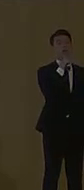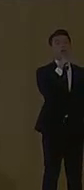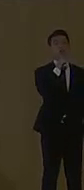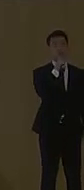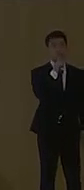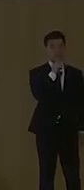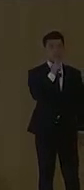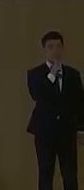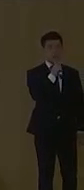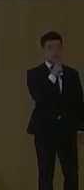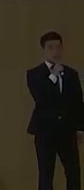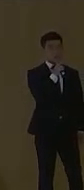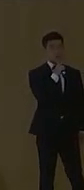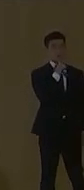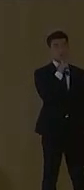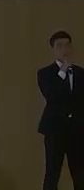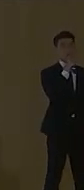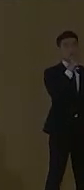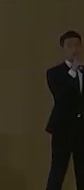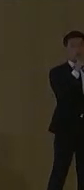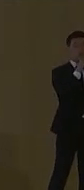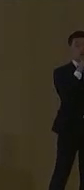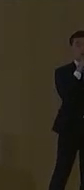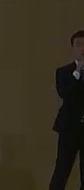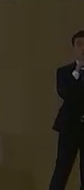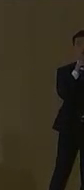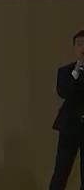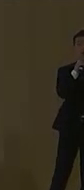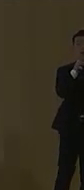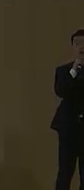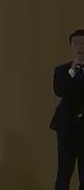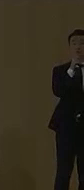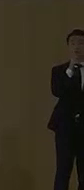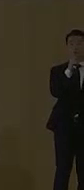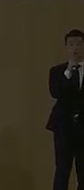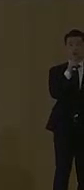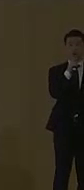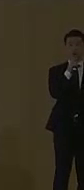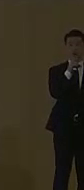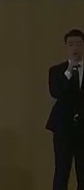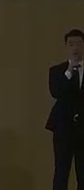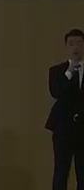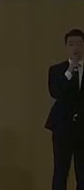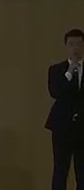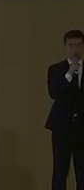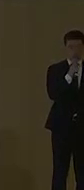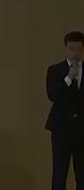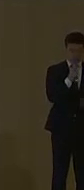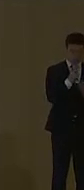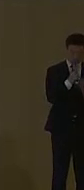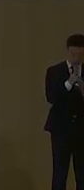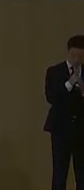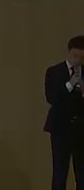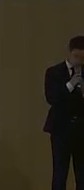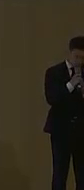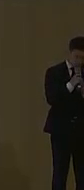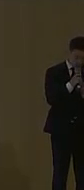아버지 당신의 눈물이 고인 곳에